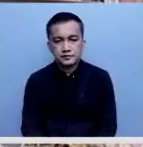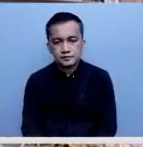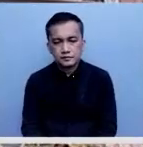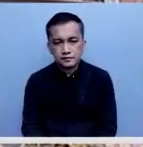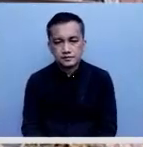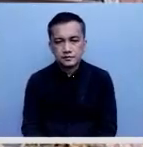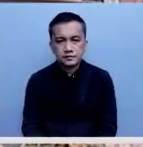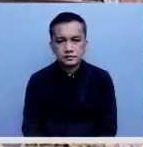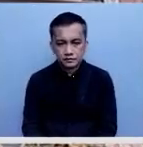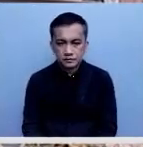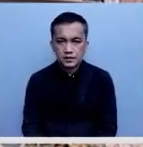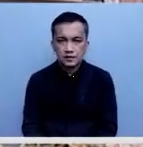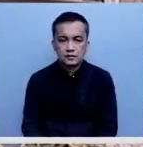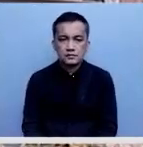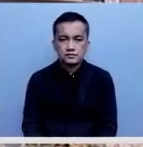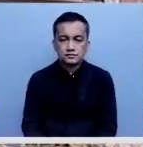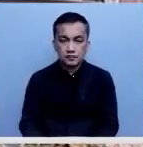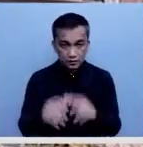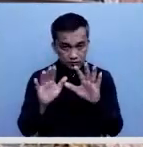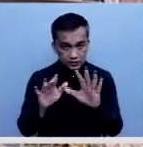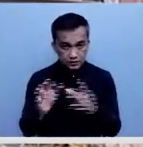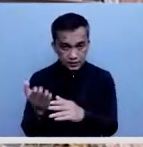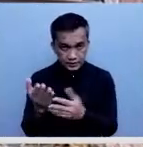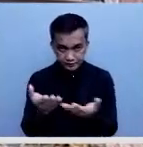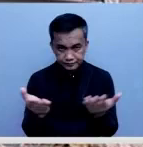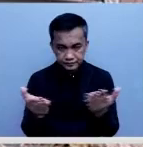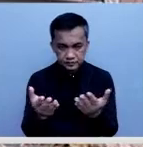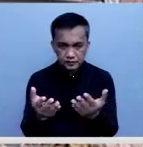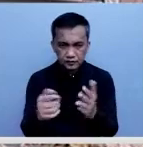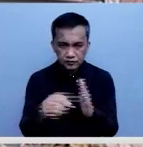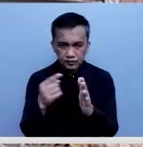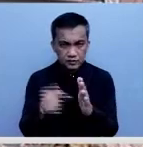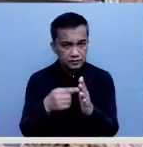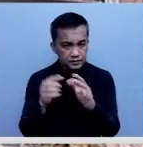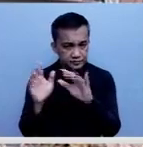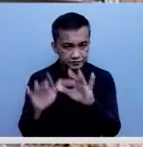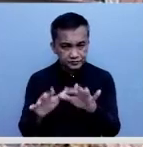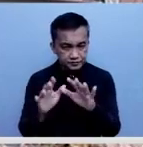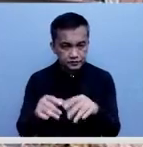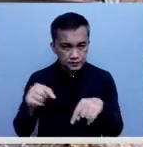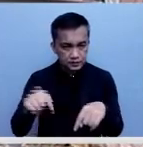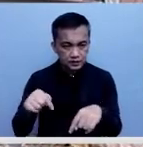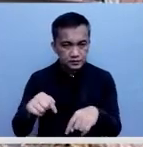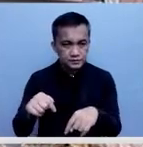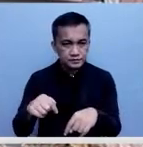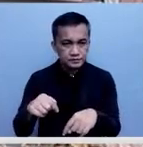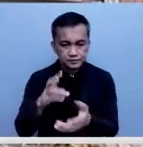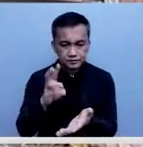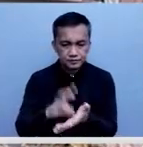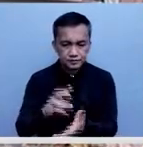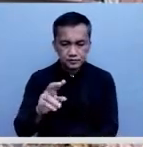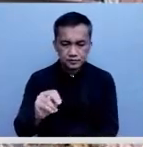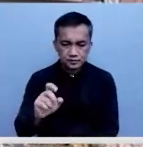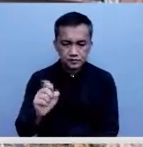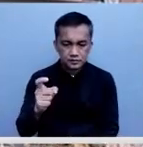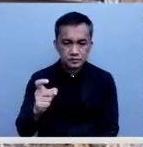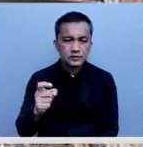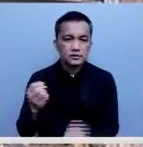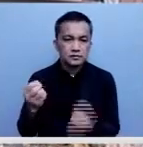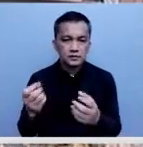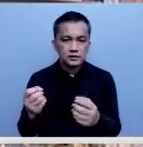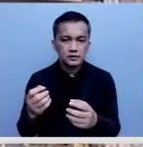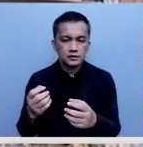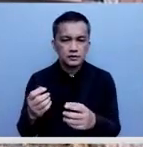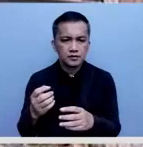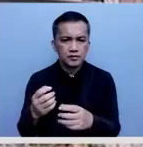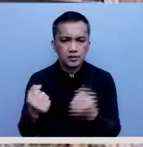Jess, maulang umaga sa inyo. Bagaman makulimlim at paminsan ay umuulan dito sa bahaging ito ng NLEX Balintawak, ay maraming mga